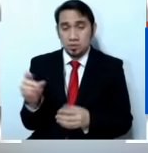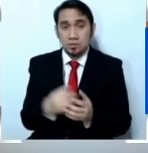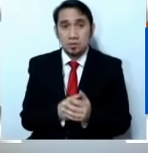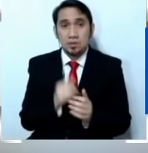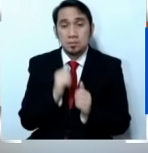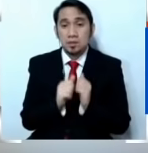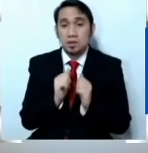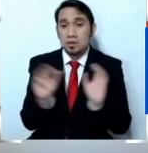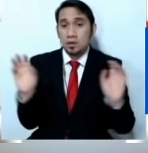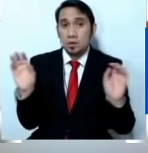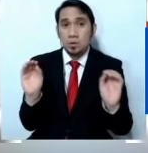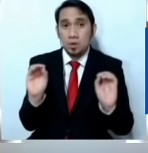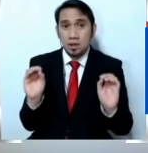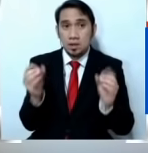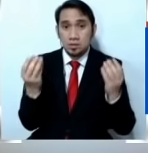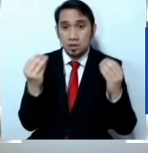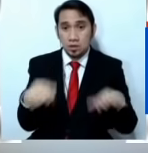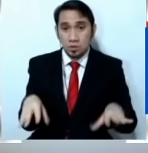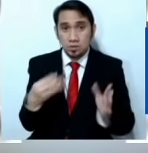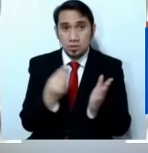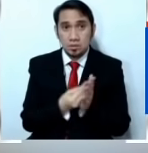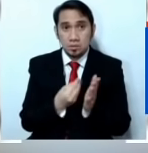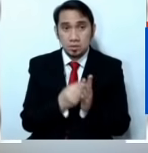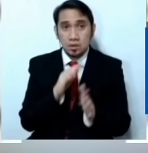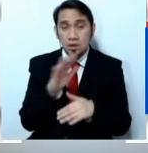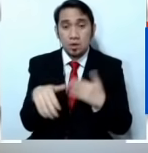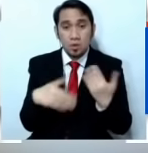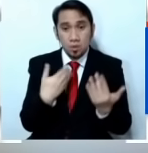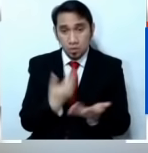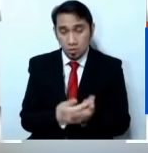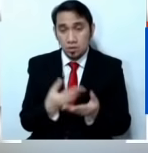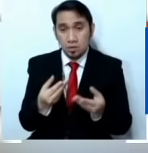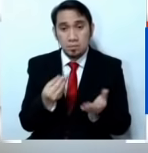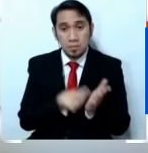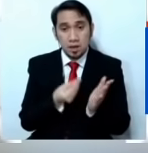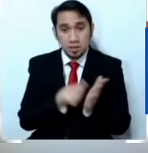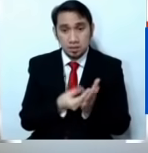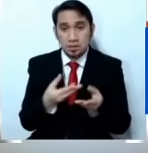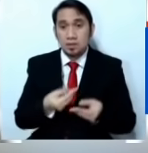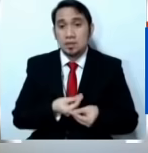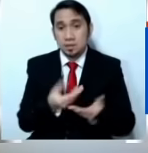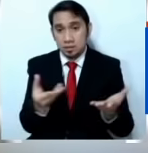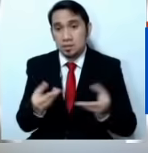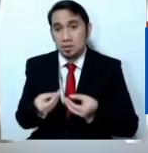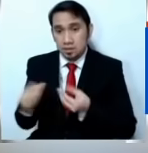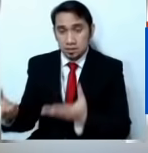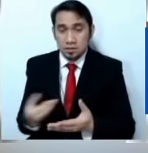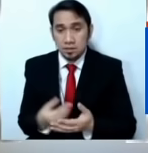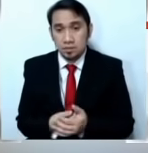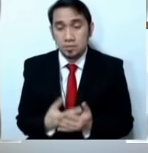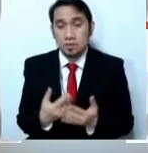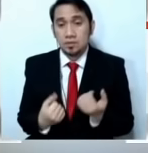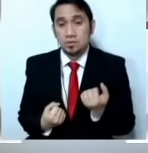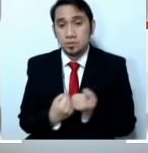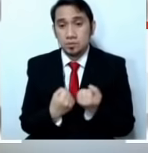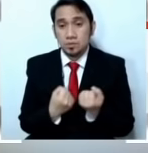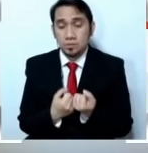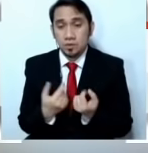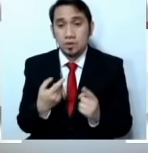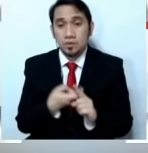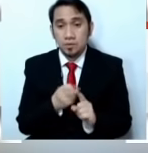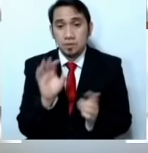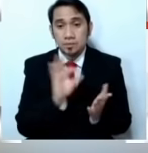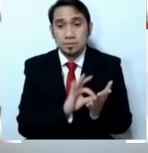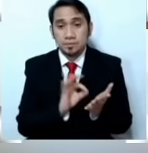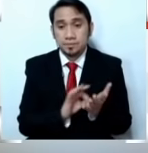pondo. Ang lahat ng ayuda na ipinamahagi ay sinuportahan ng liquidation reports